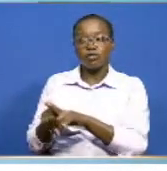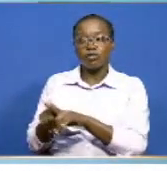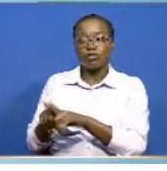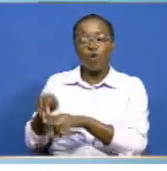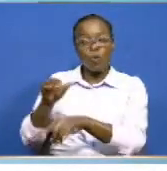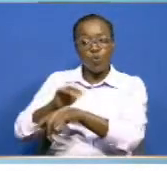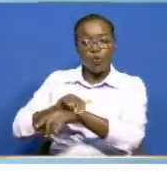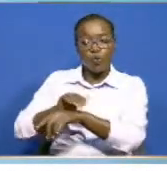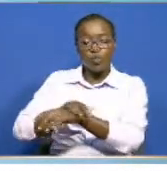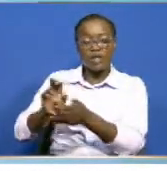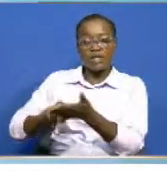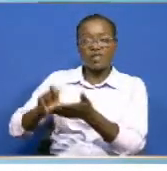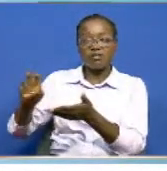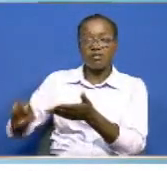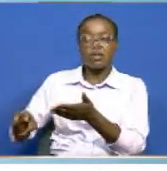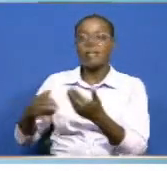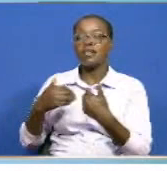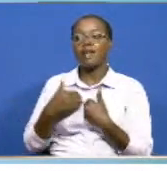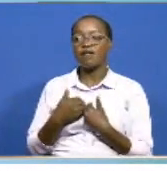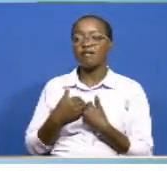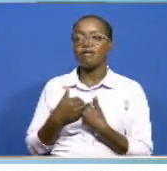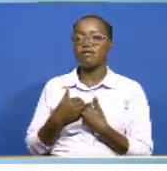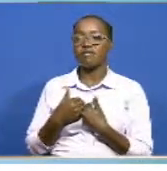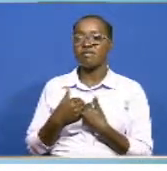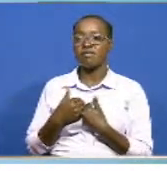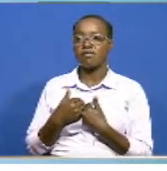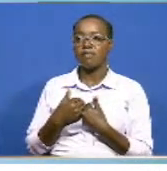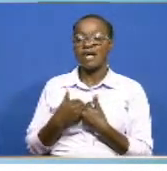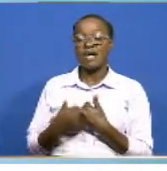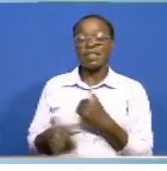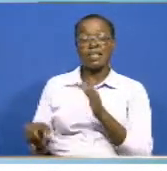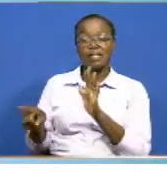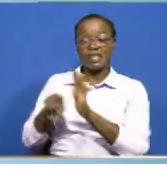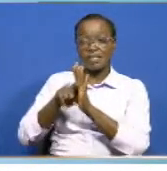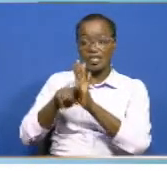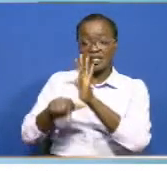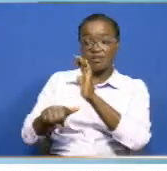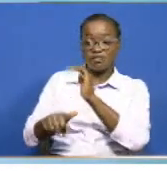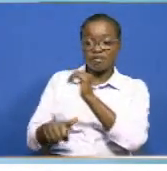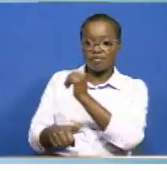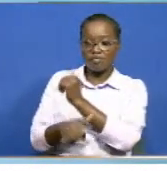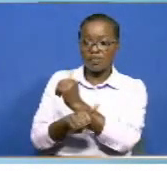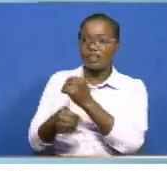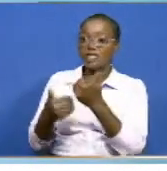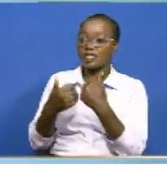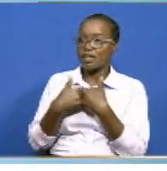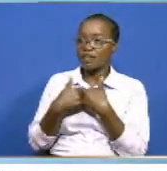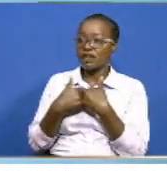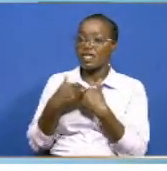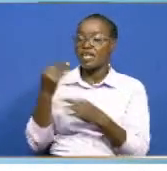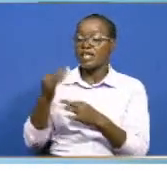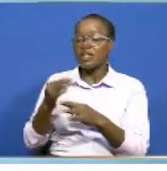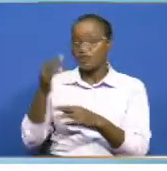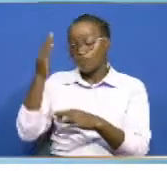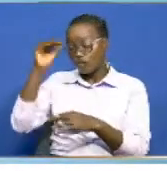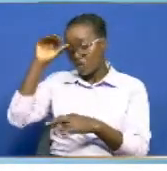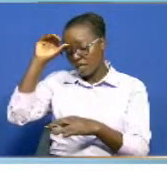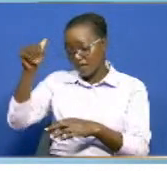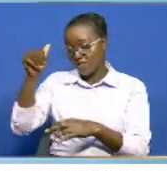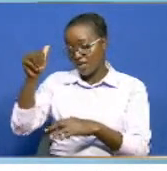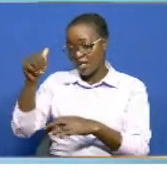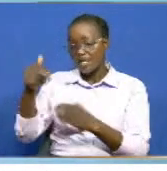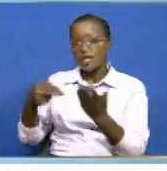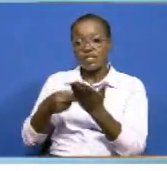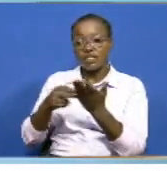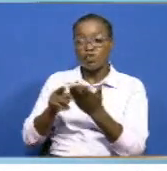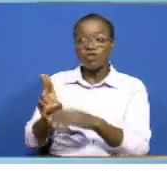pia kwa upande wake inayo madhara. Uzuri wa teknolojia ni kama unajua kutumia teknolojia